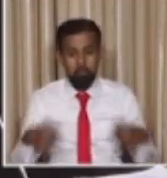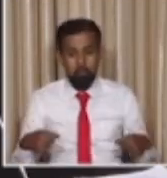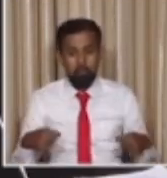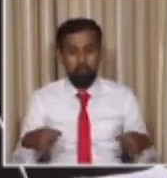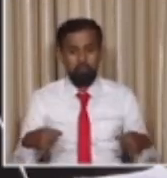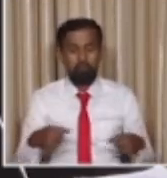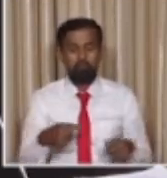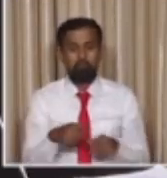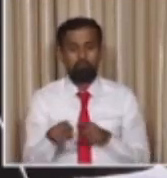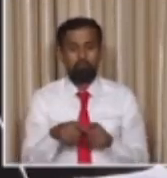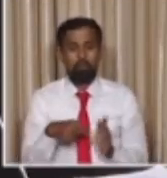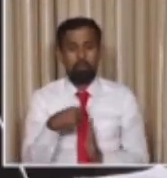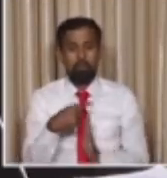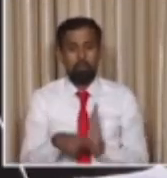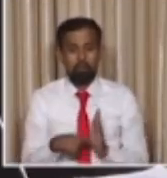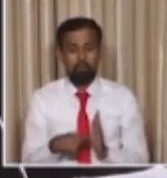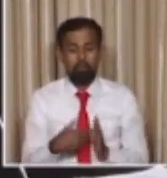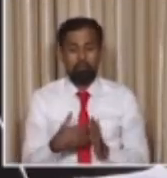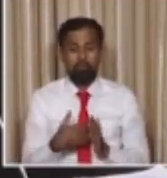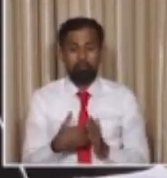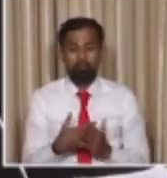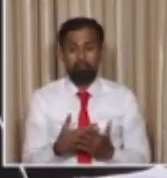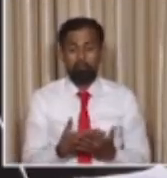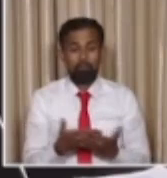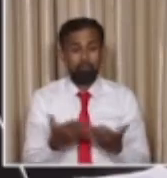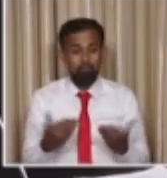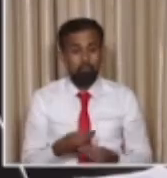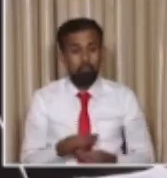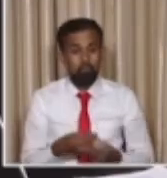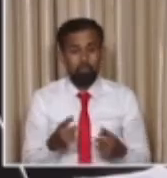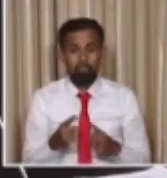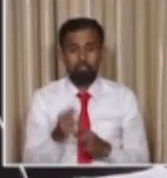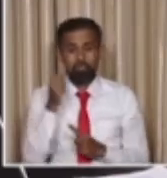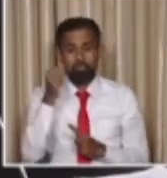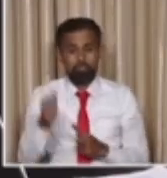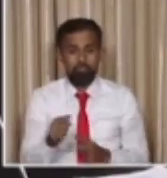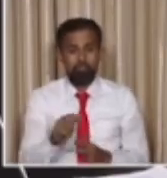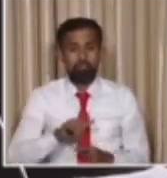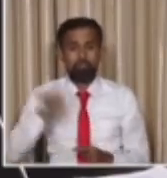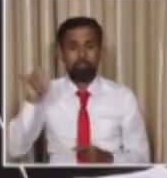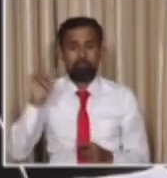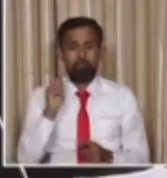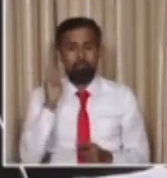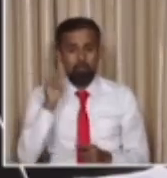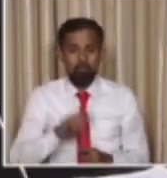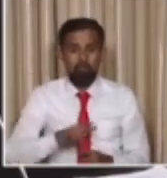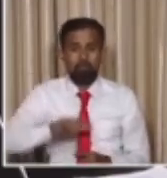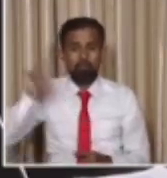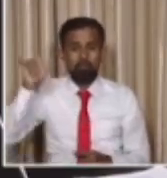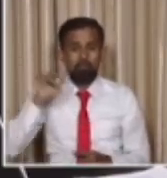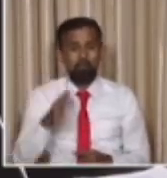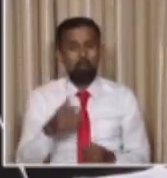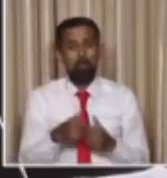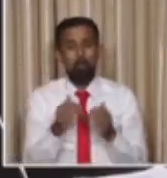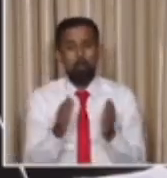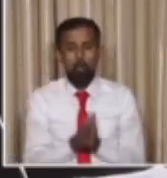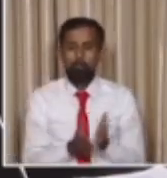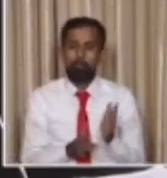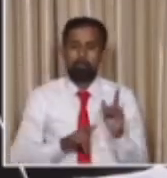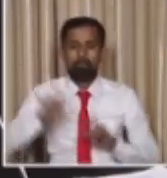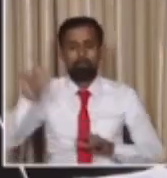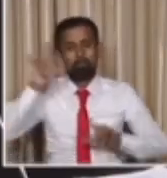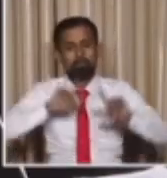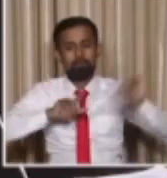ඒ වගේම මේ රටේ අද විශාල හායනයක් හැම පැත්තම වෙනවා. ඉංජිනේරු යනවා, කලමනාකාරෝ යනවා, රටෙන් යන්න පුළුවන් හැම මිනිහම යනවා. මේ රට